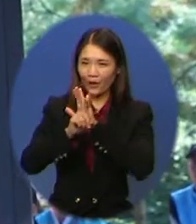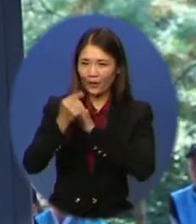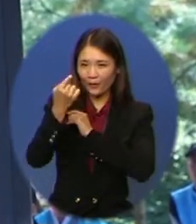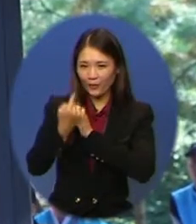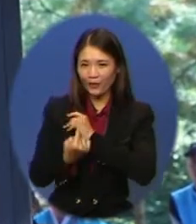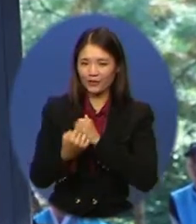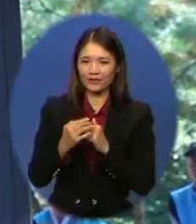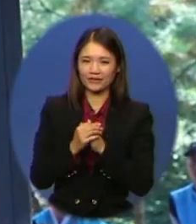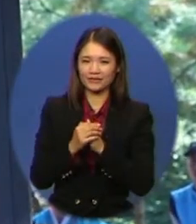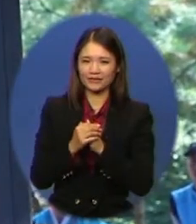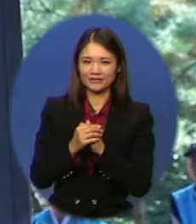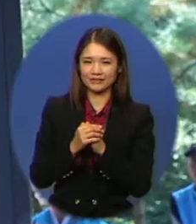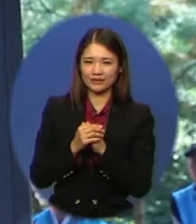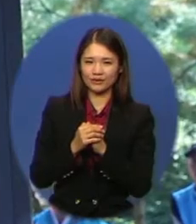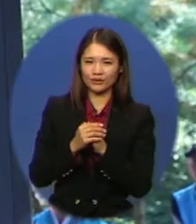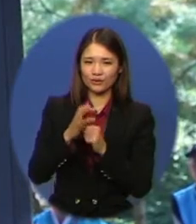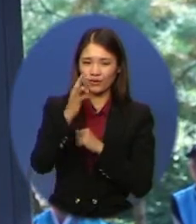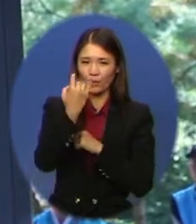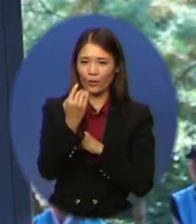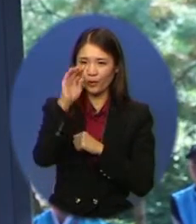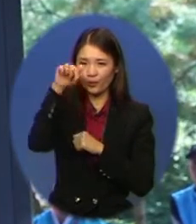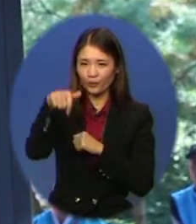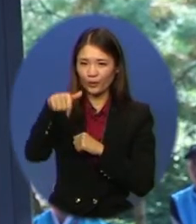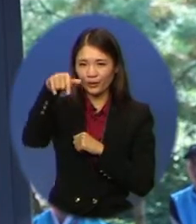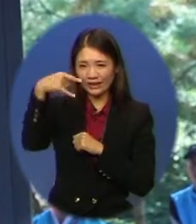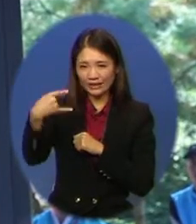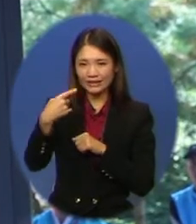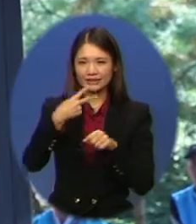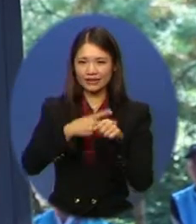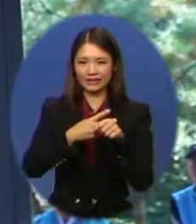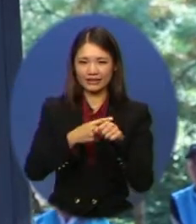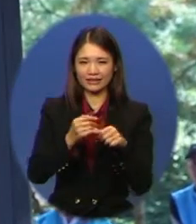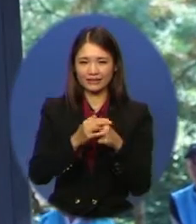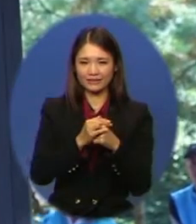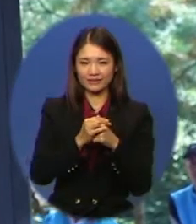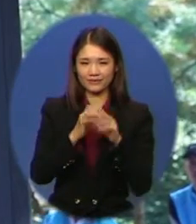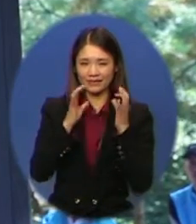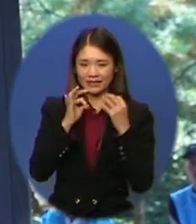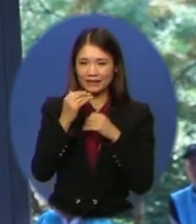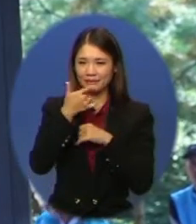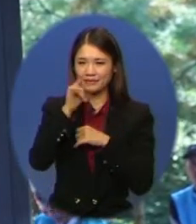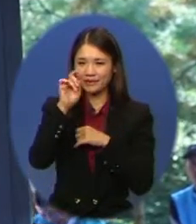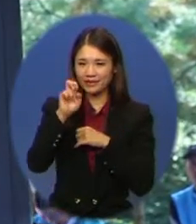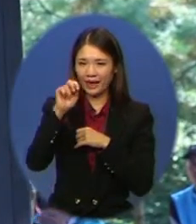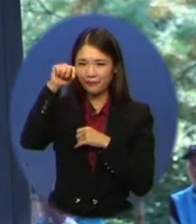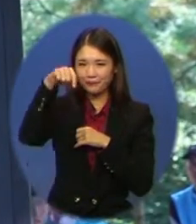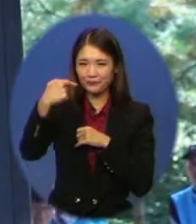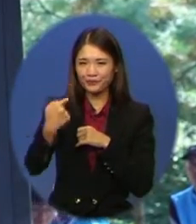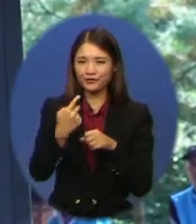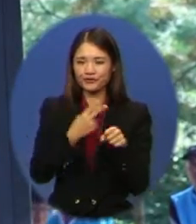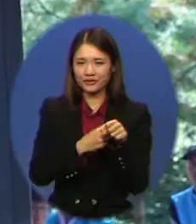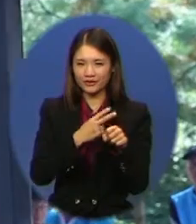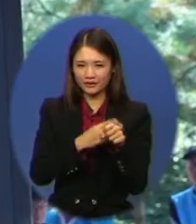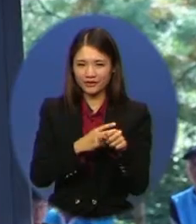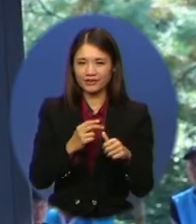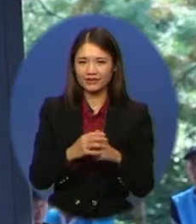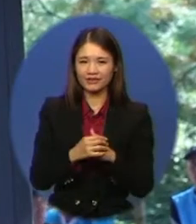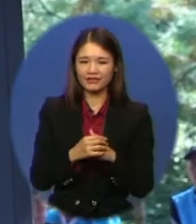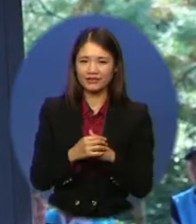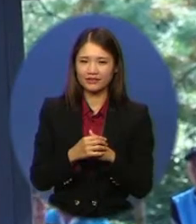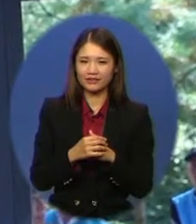주신 우리 또 우리 오복식 선생님 삼성동 사시죠? 네. 또 우리 또